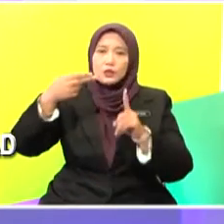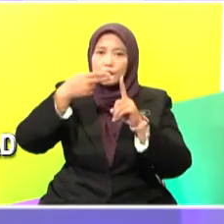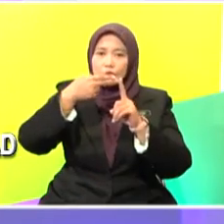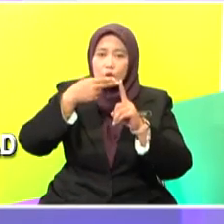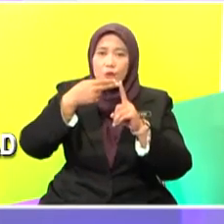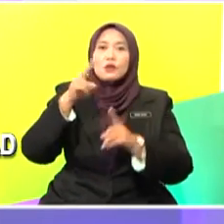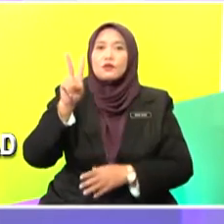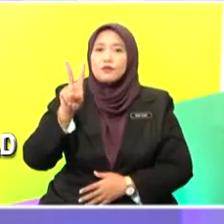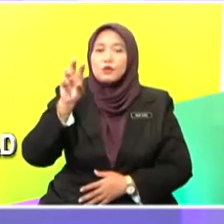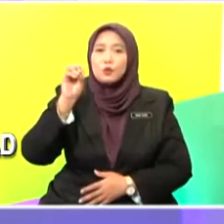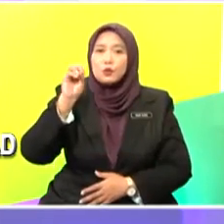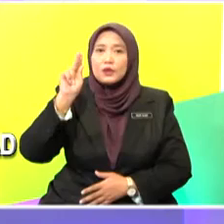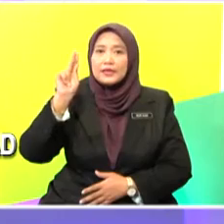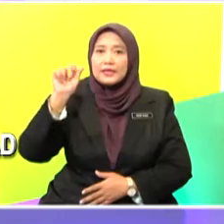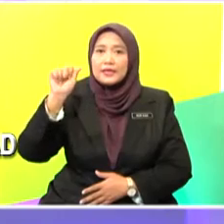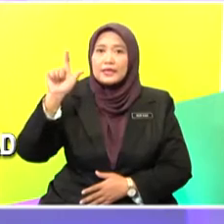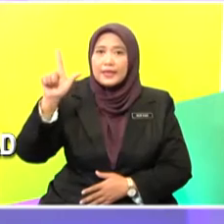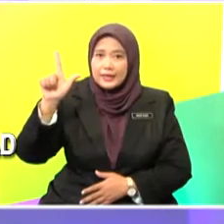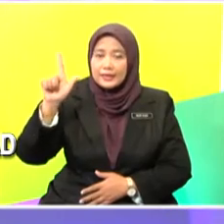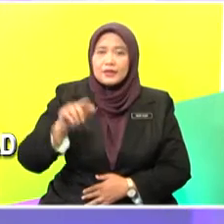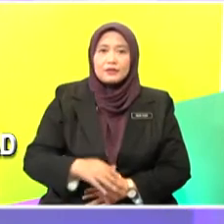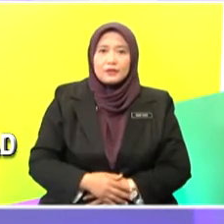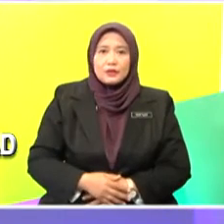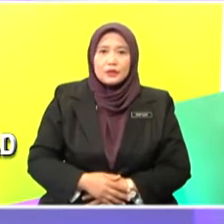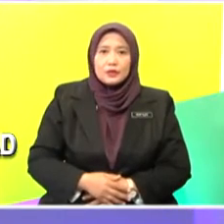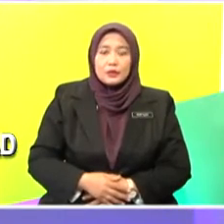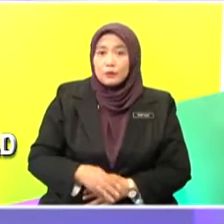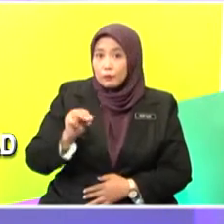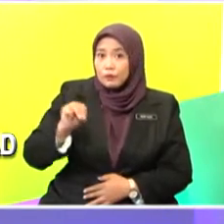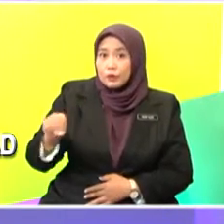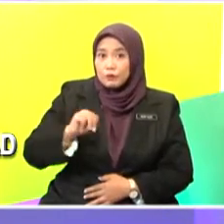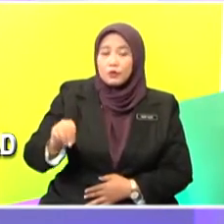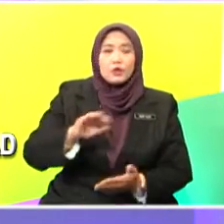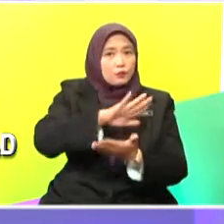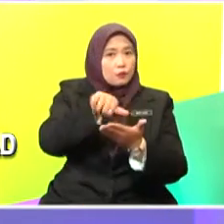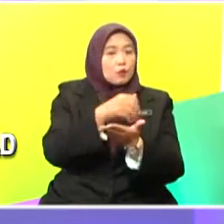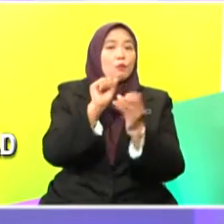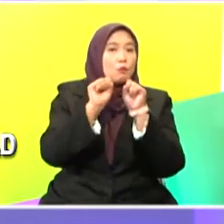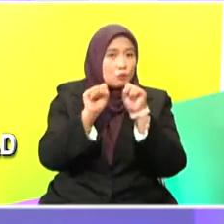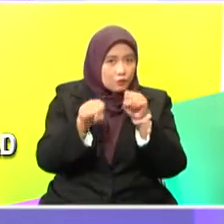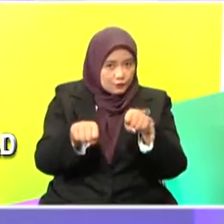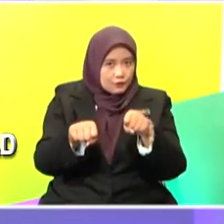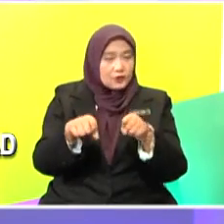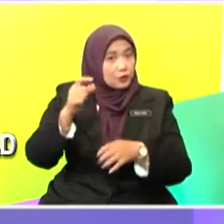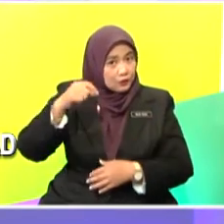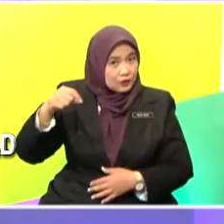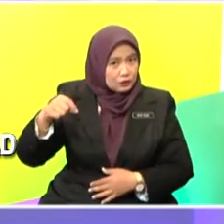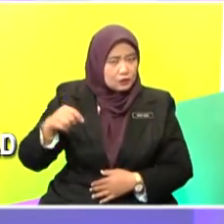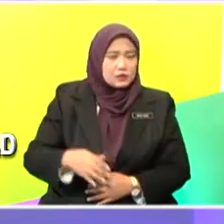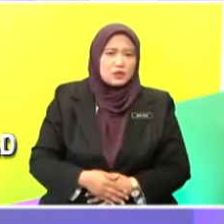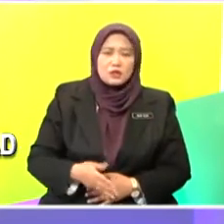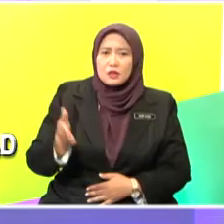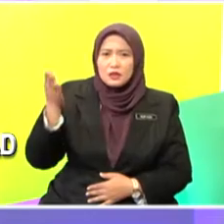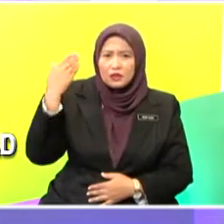vokal. Adik-adik kat rumah, murid-murid kat rumah dah boleh tulis? Tadi Abang Hakim nak tulis huruf